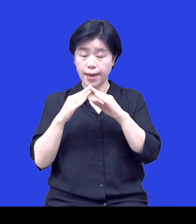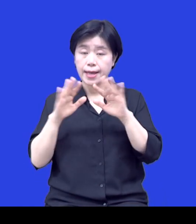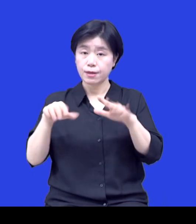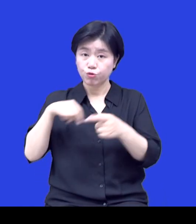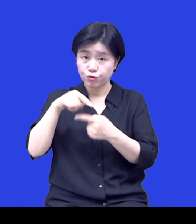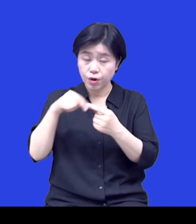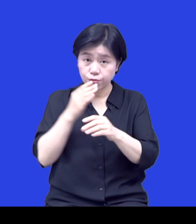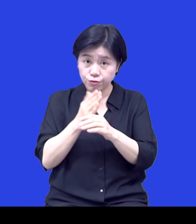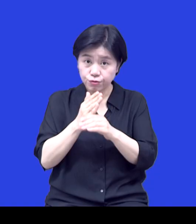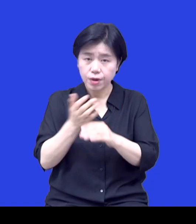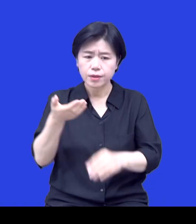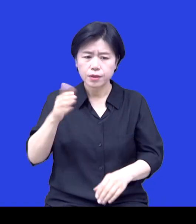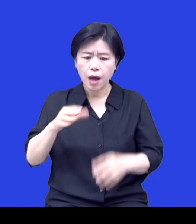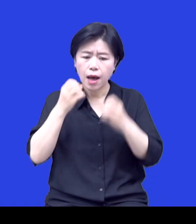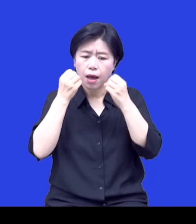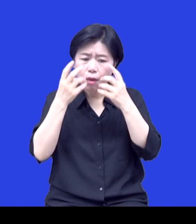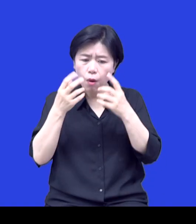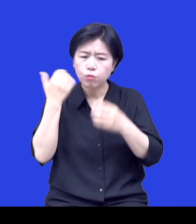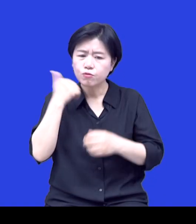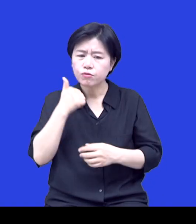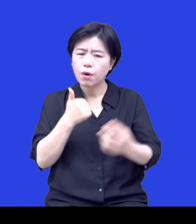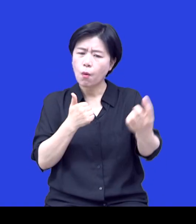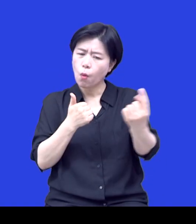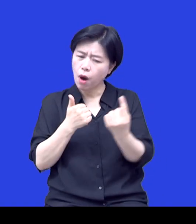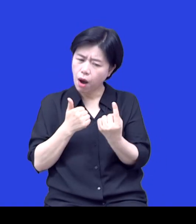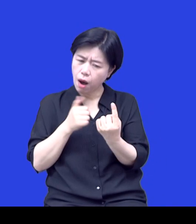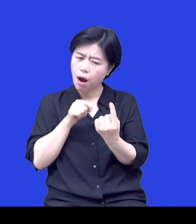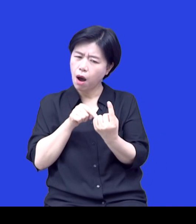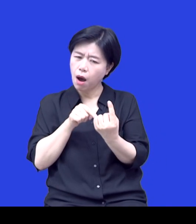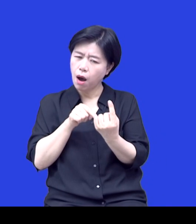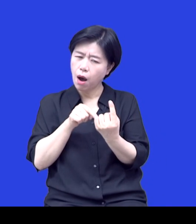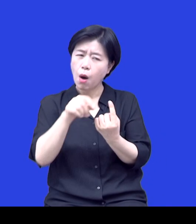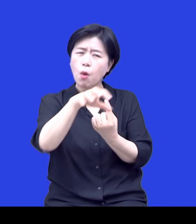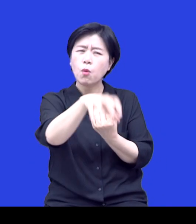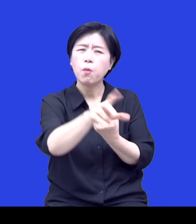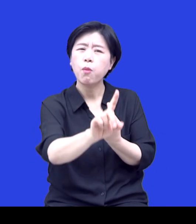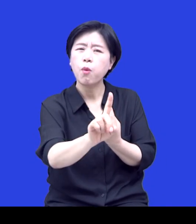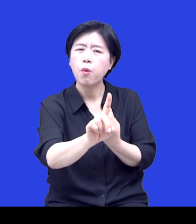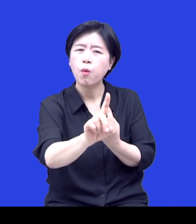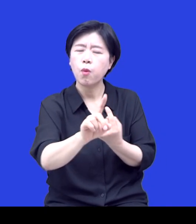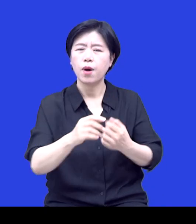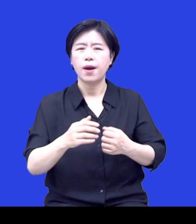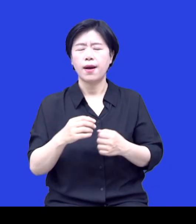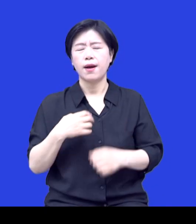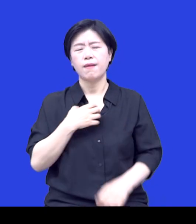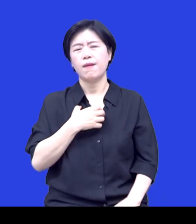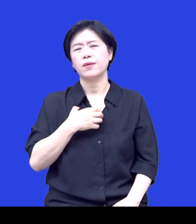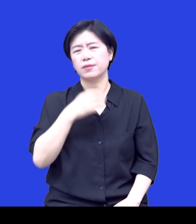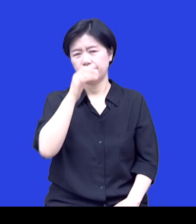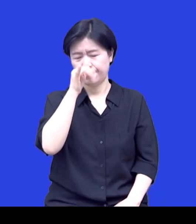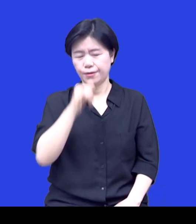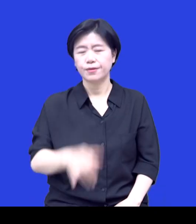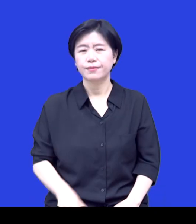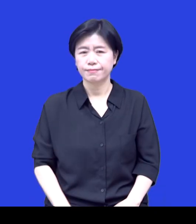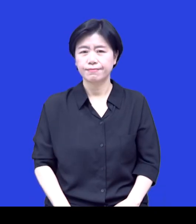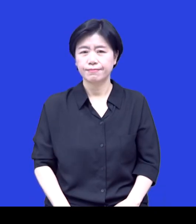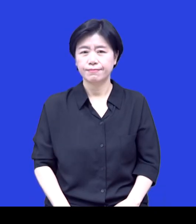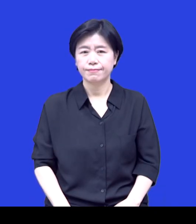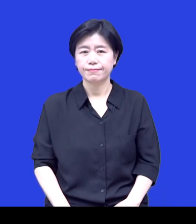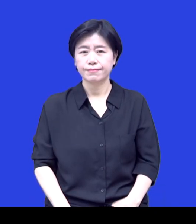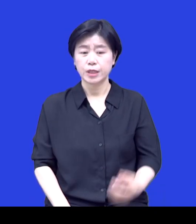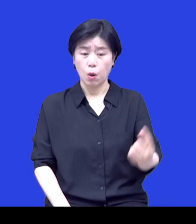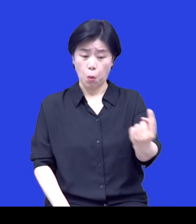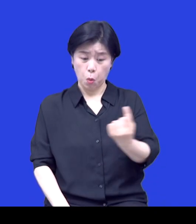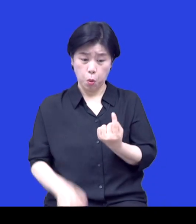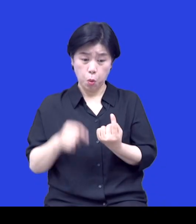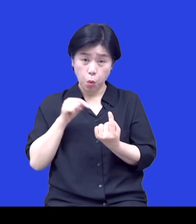맨날 행복하지만은 않아요. 그래서 항상 그 빚진 자의 심정으로 그 작은 교회 목사님들과 아들들이 어떤 심정이라는